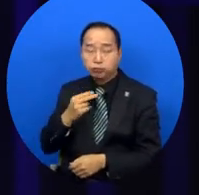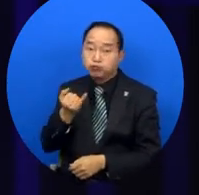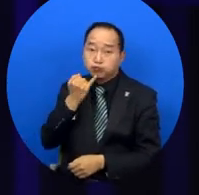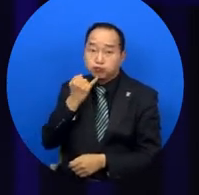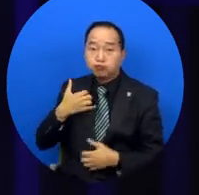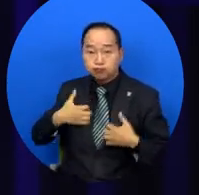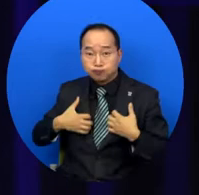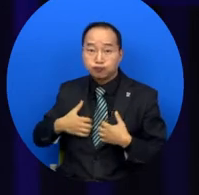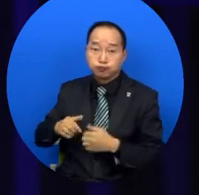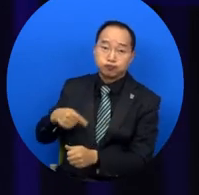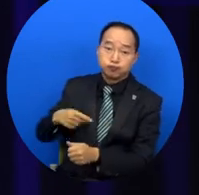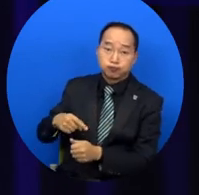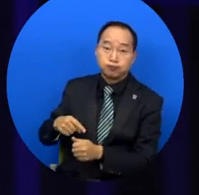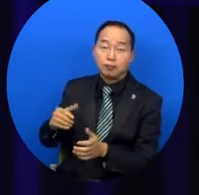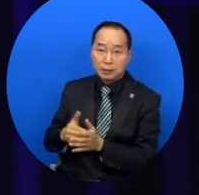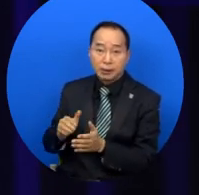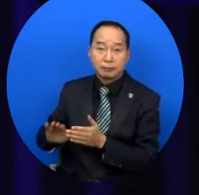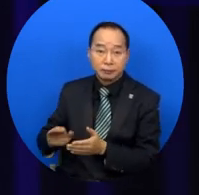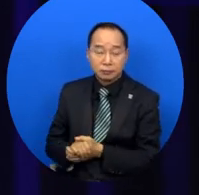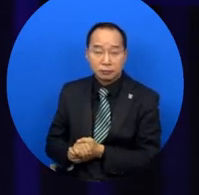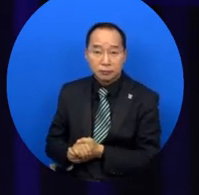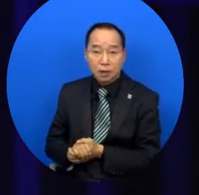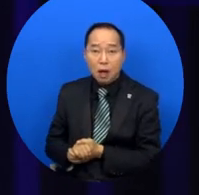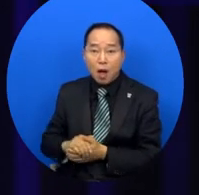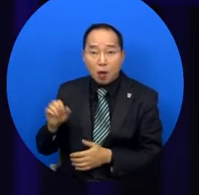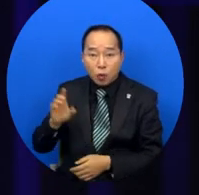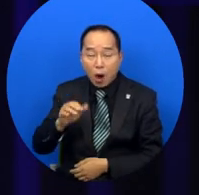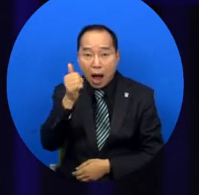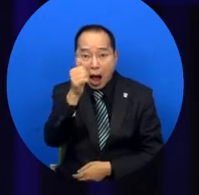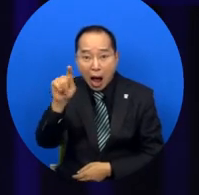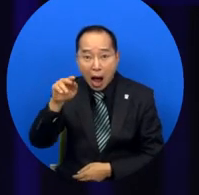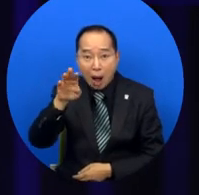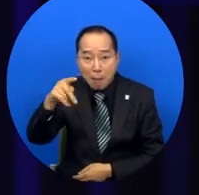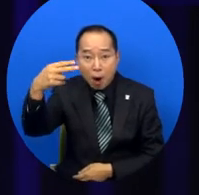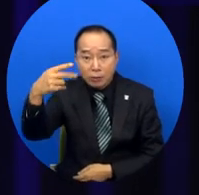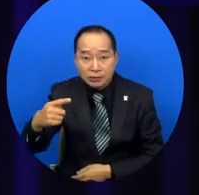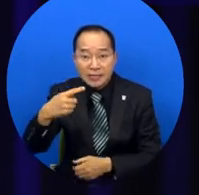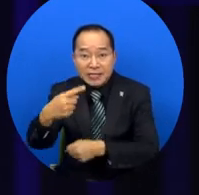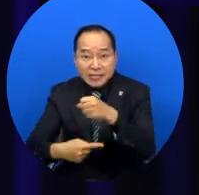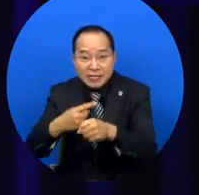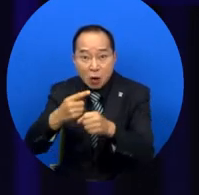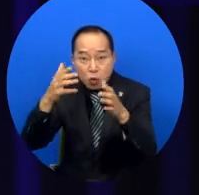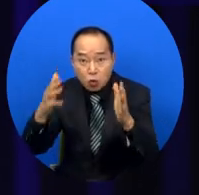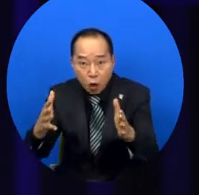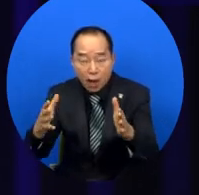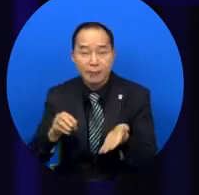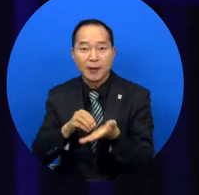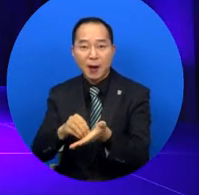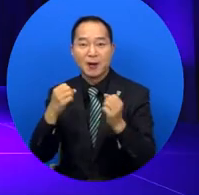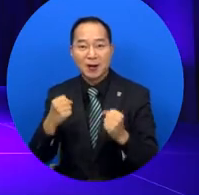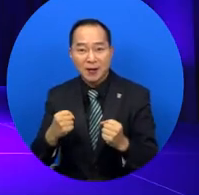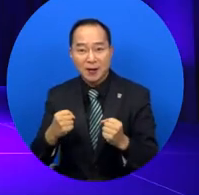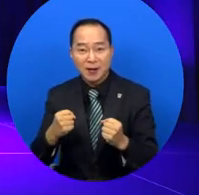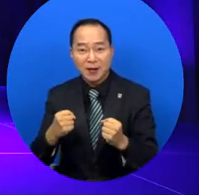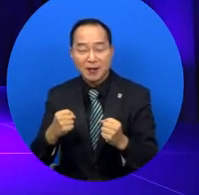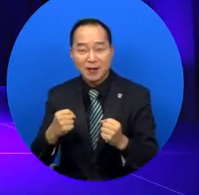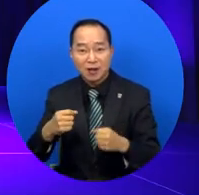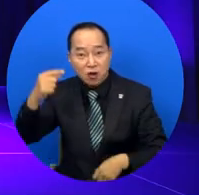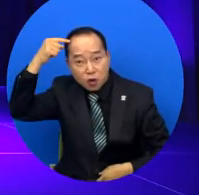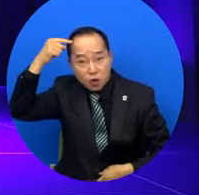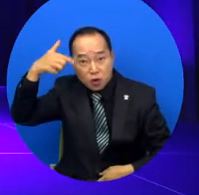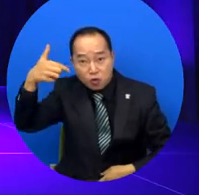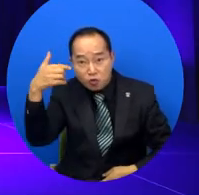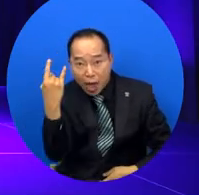그래서 그런 삶을 하면서 그 하버드는 내랑 무슨 상관이 있는가 했던 곳에 제가 거의 1년을 있으면서 엄청난 연구도